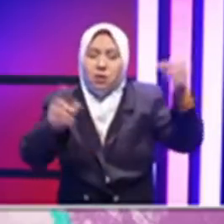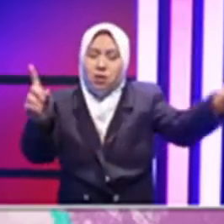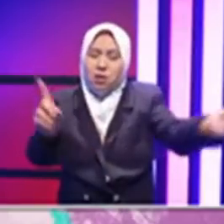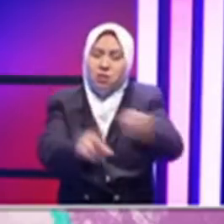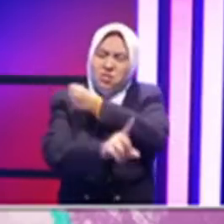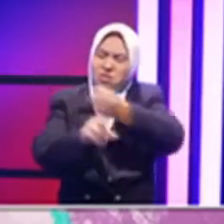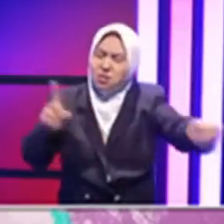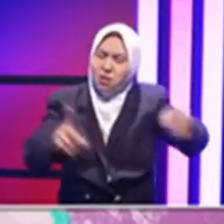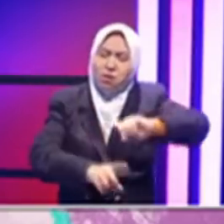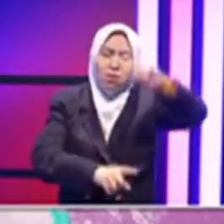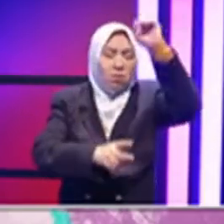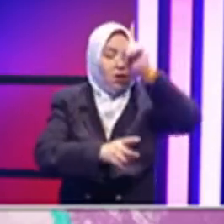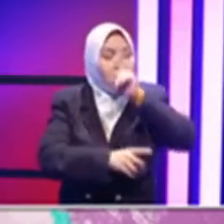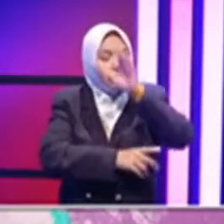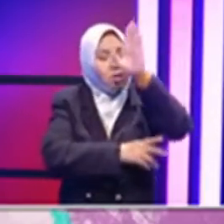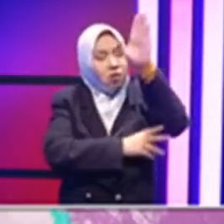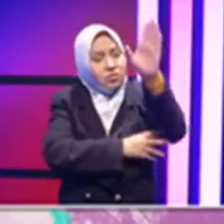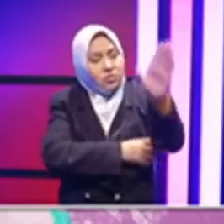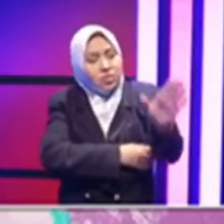وعيد